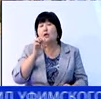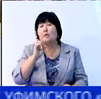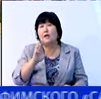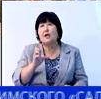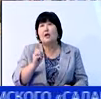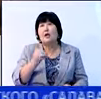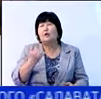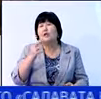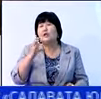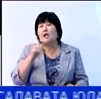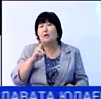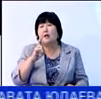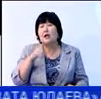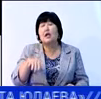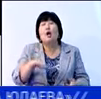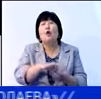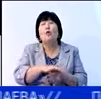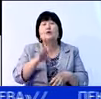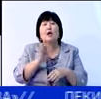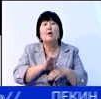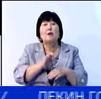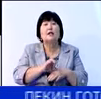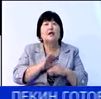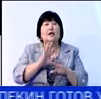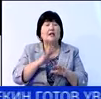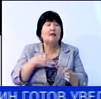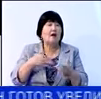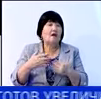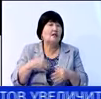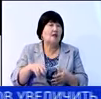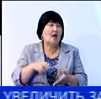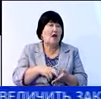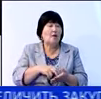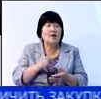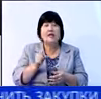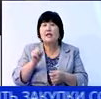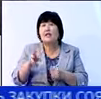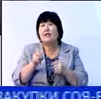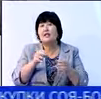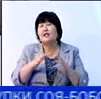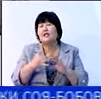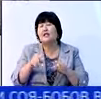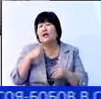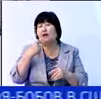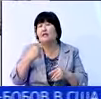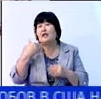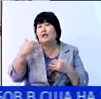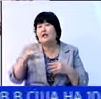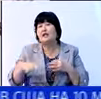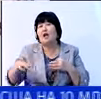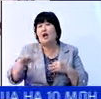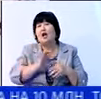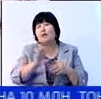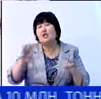возле Самарканда. Общество к больным проказой всегда относилось с опаской. Их изгоняли из селений, ссылали на необитаемые